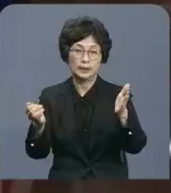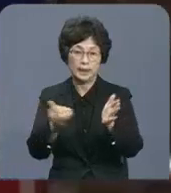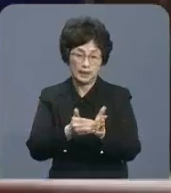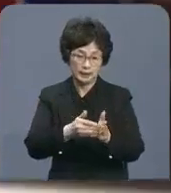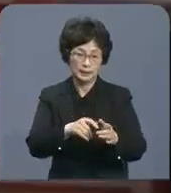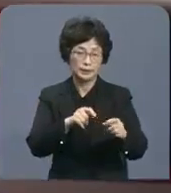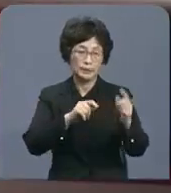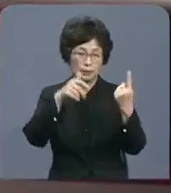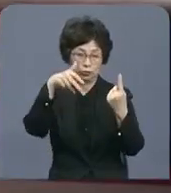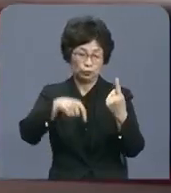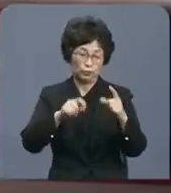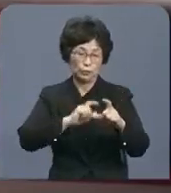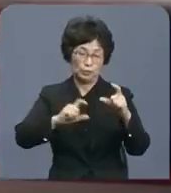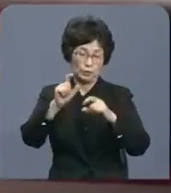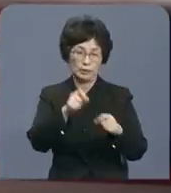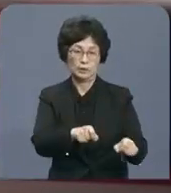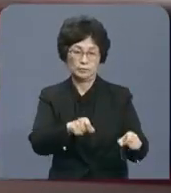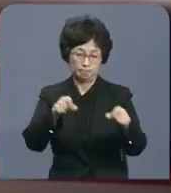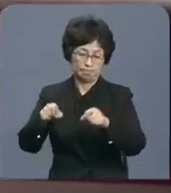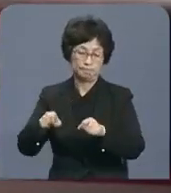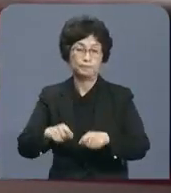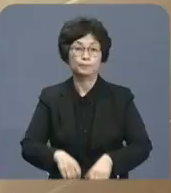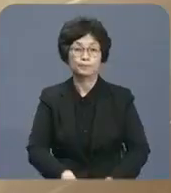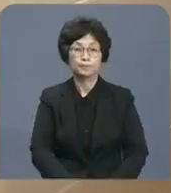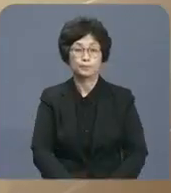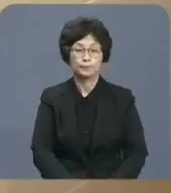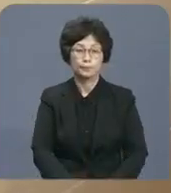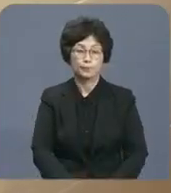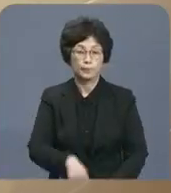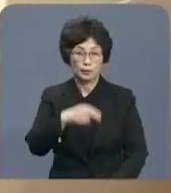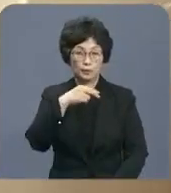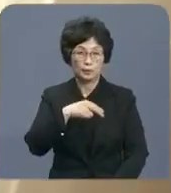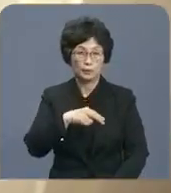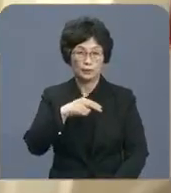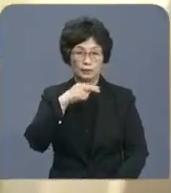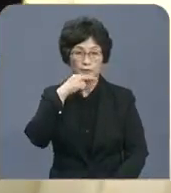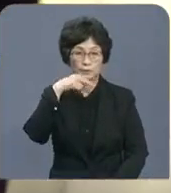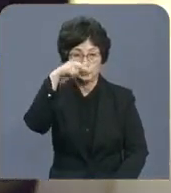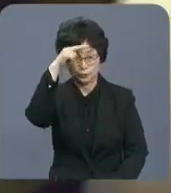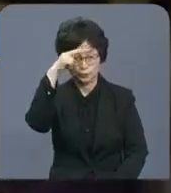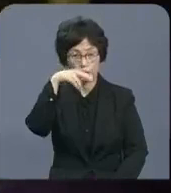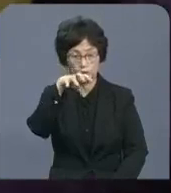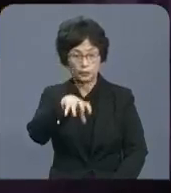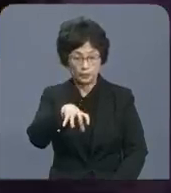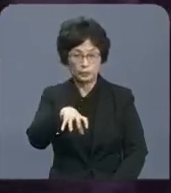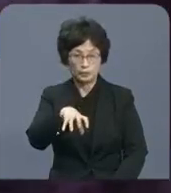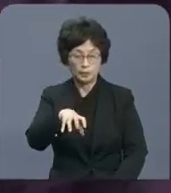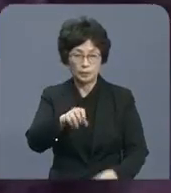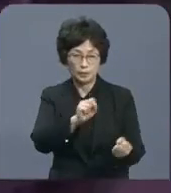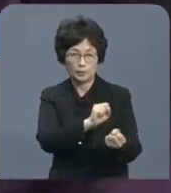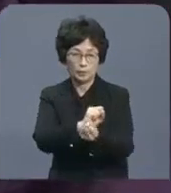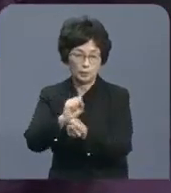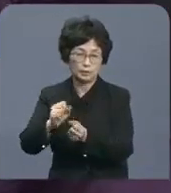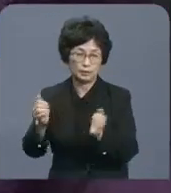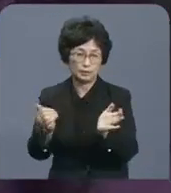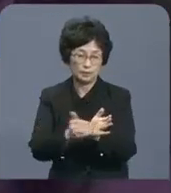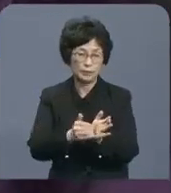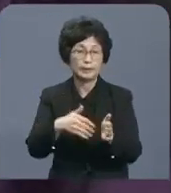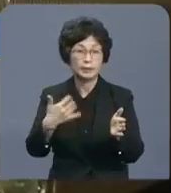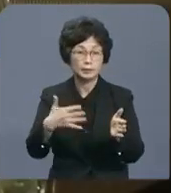일주일 도 연장하기로 했습니다 이음 시설의 유행이 아직 완전히 마무리되지 않은